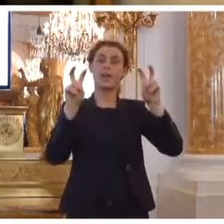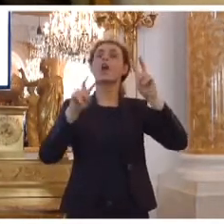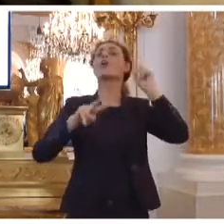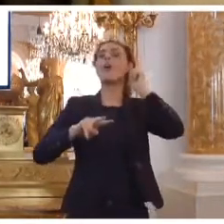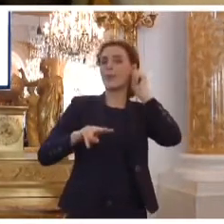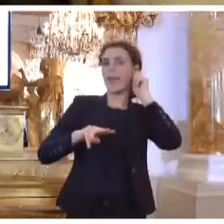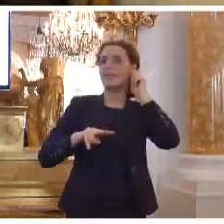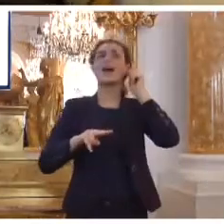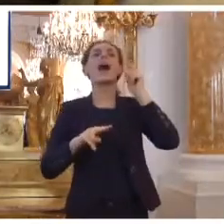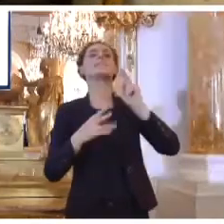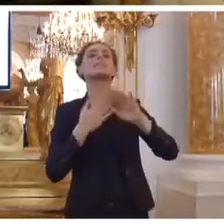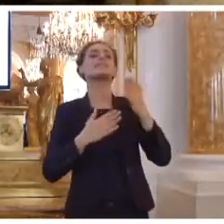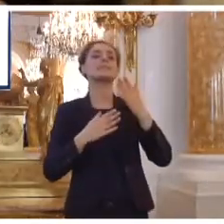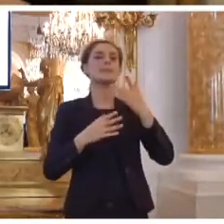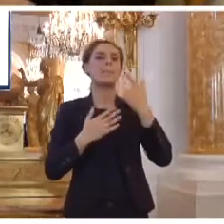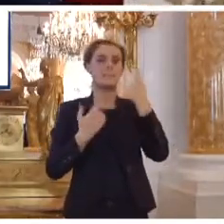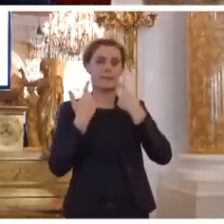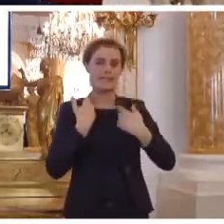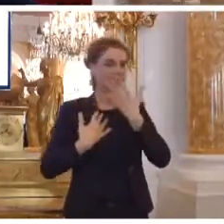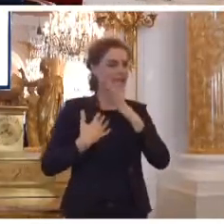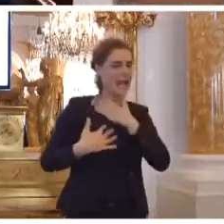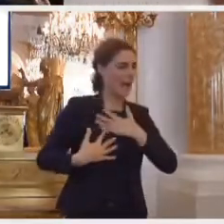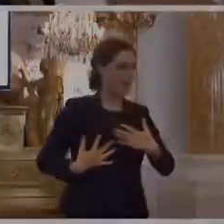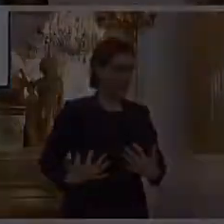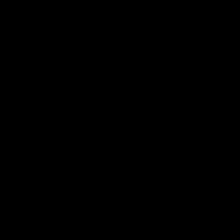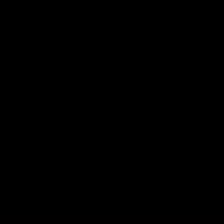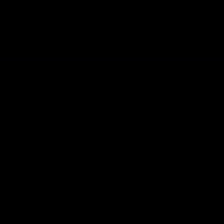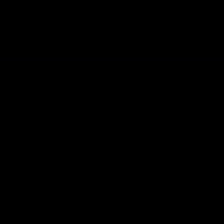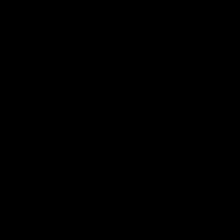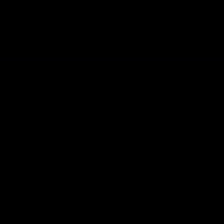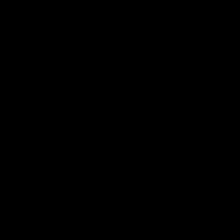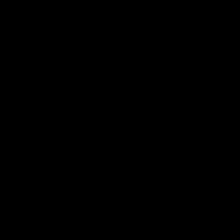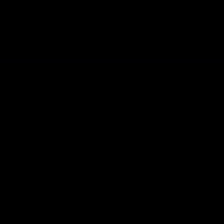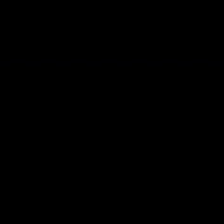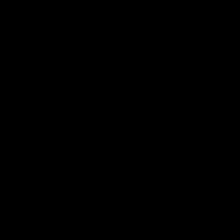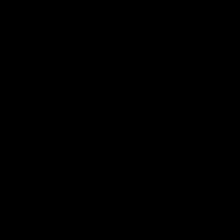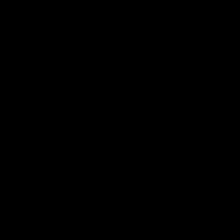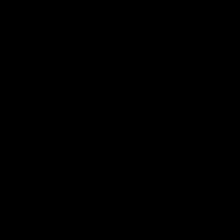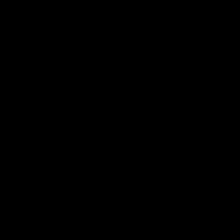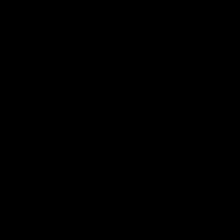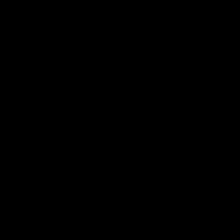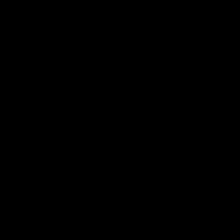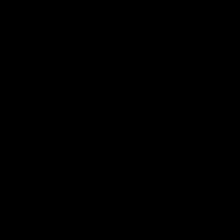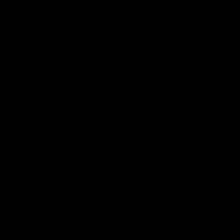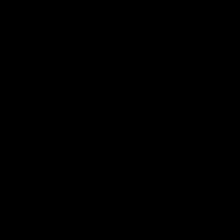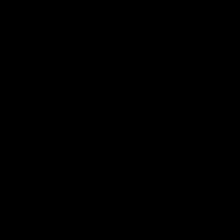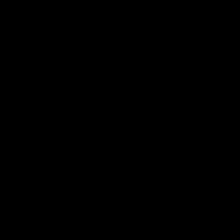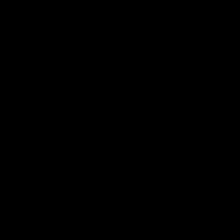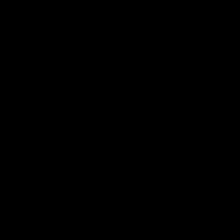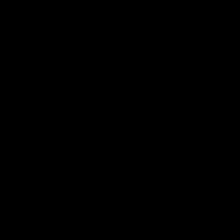jest darmowy. Dziękuję. Dziękujemy bardzo. Dzięki nagrodzie Człowiek bez barier,